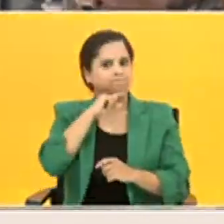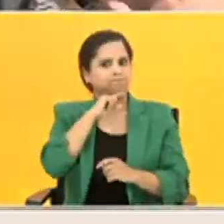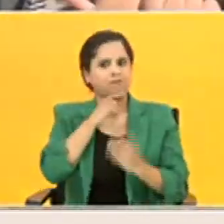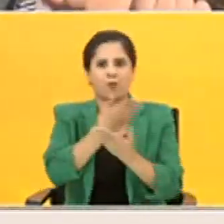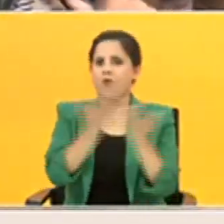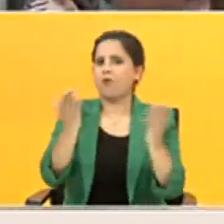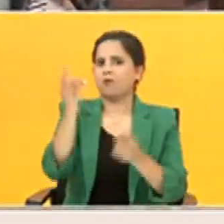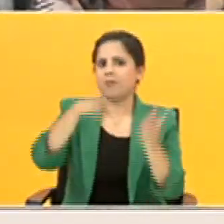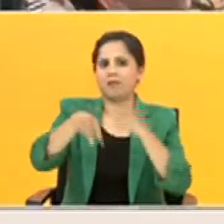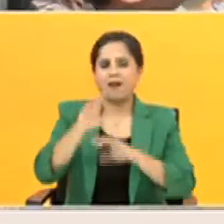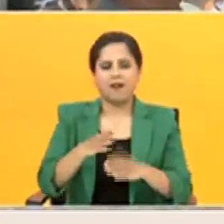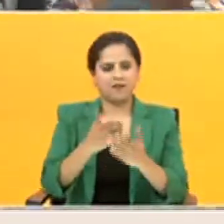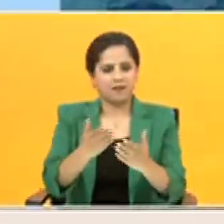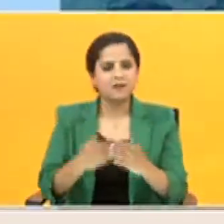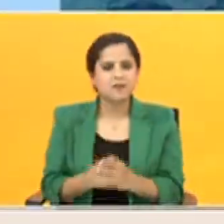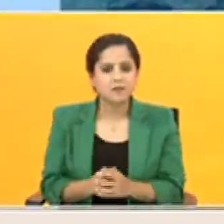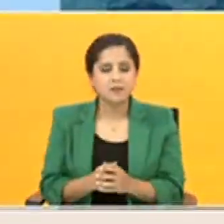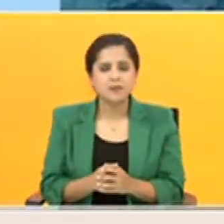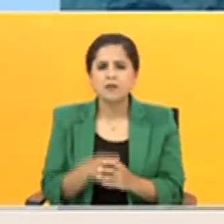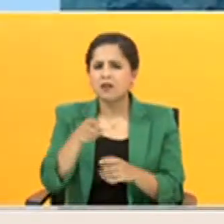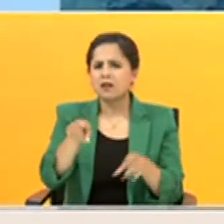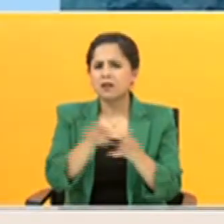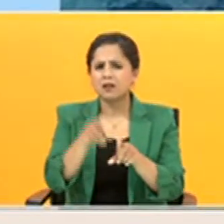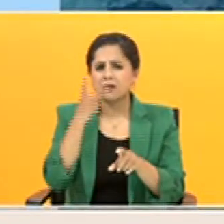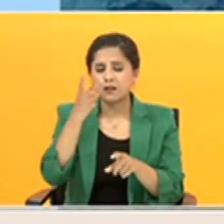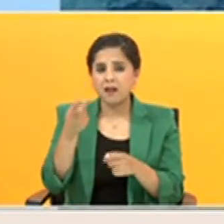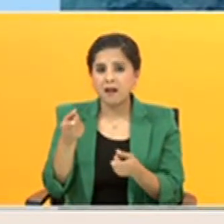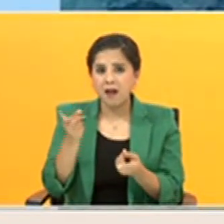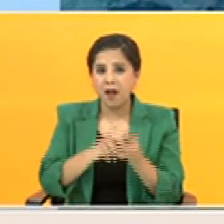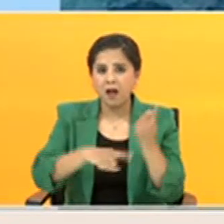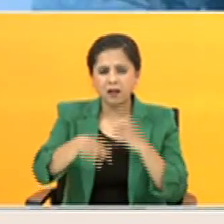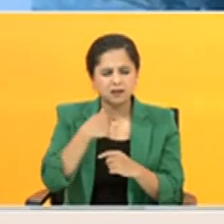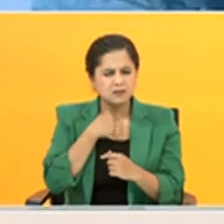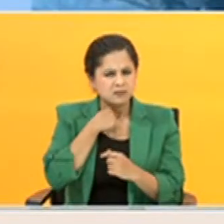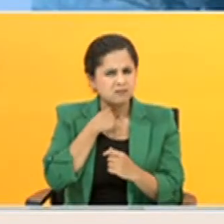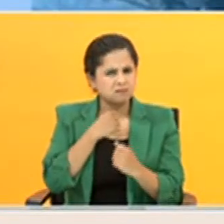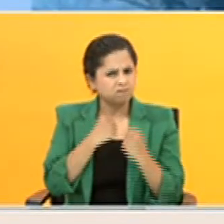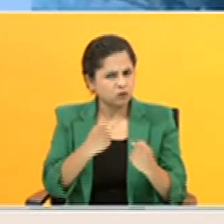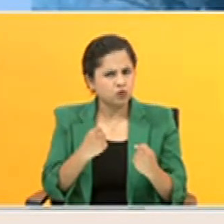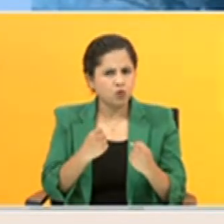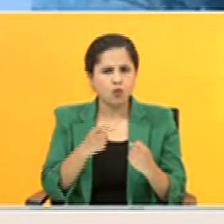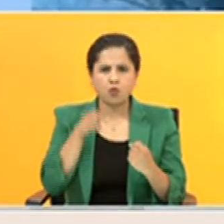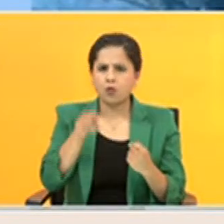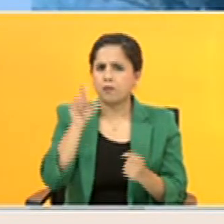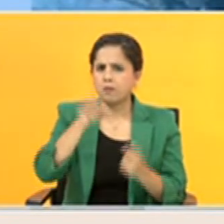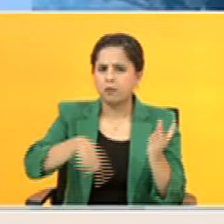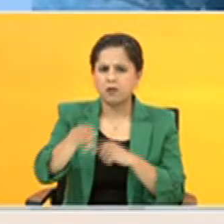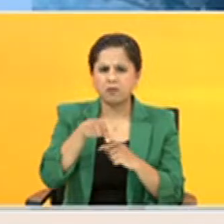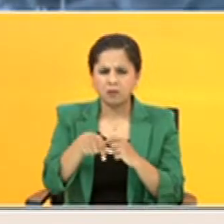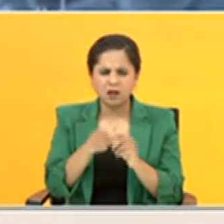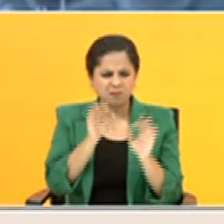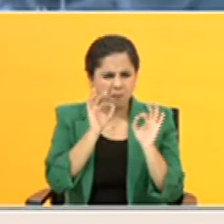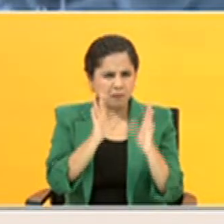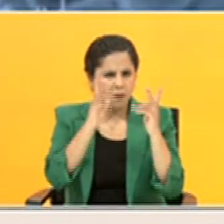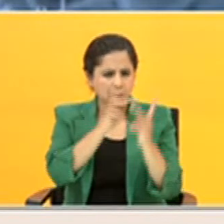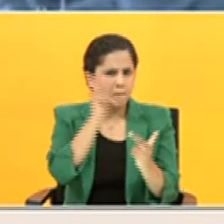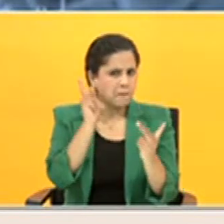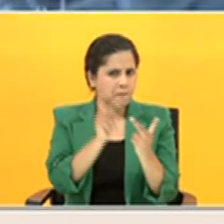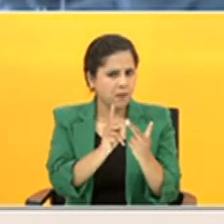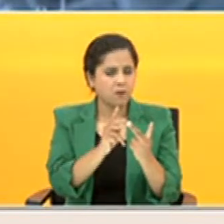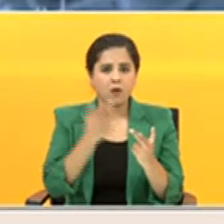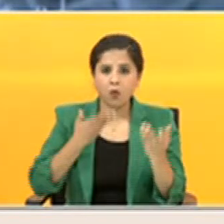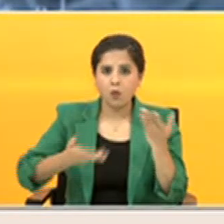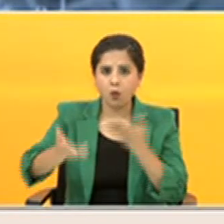है। जिस प्रिसीजन के साथ, जिस सटीकता के साथ